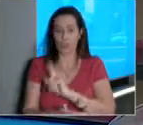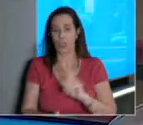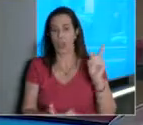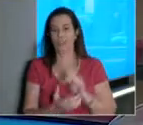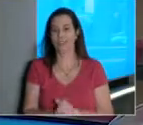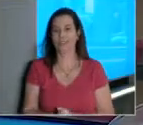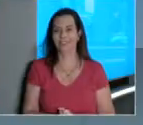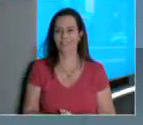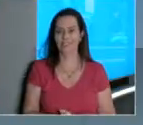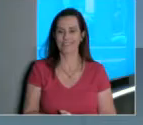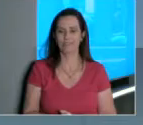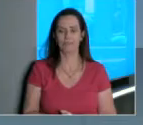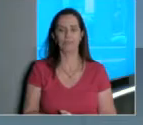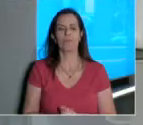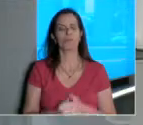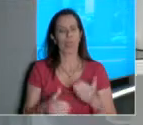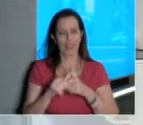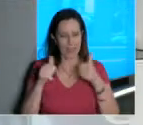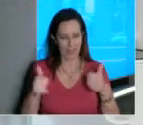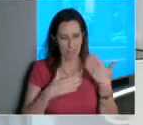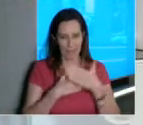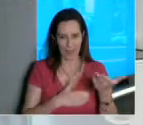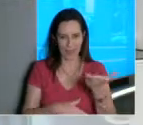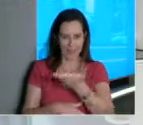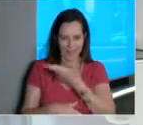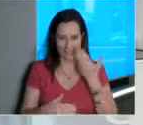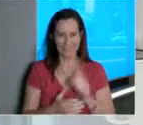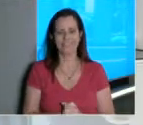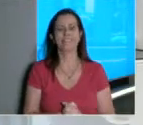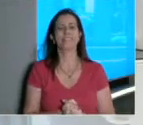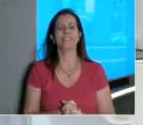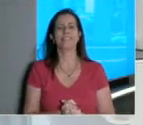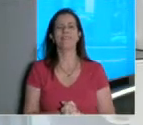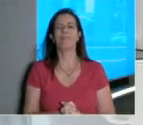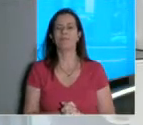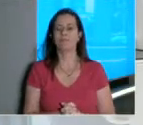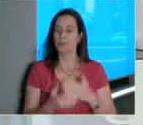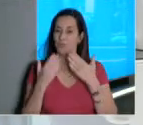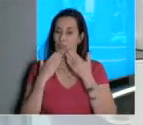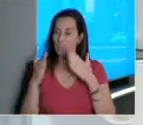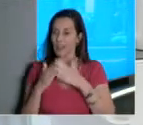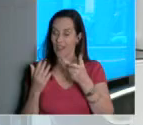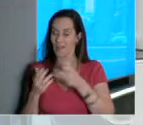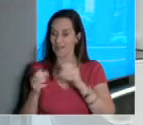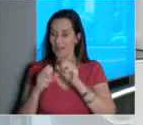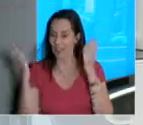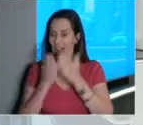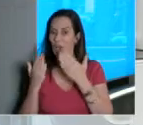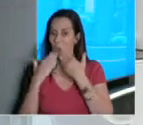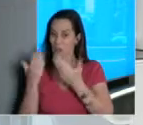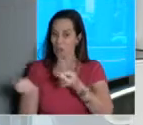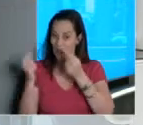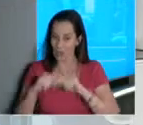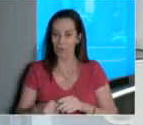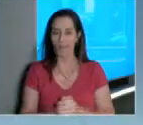אחר כך. אני אפרד בכם, אריה גרין, מאתר מידה, לפי שעה. עידה ברידווין, תושבת תל אביב, סטודנטית במכללת ספיר, תודה רבה